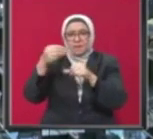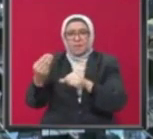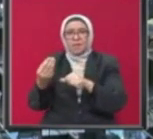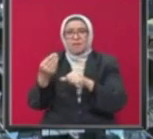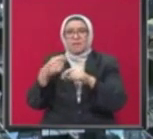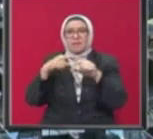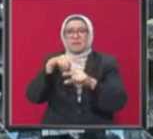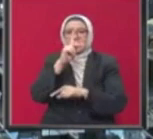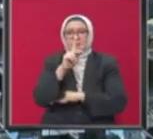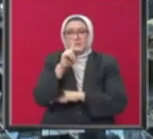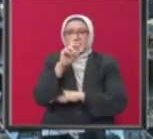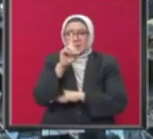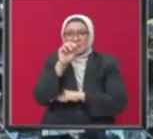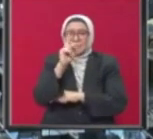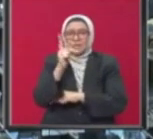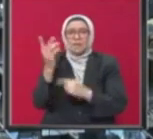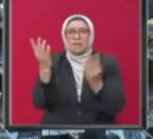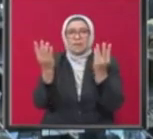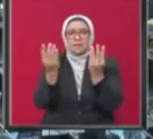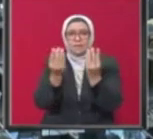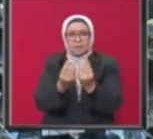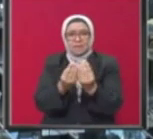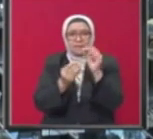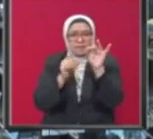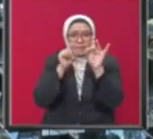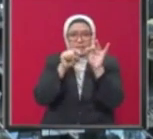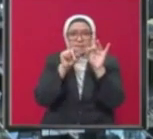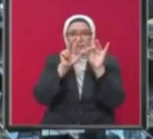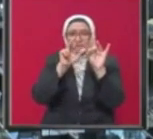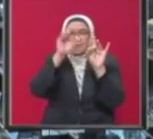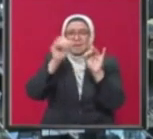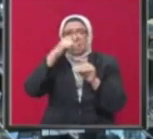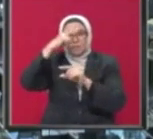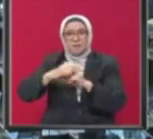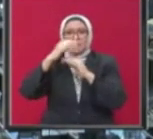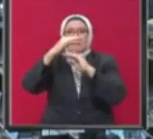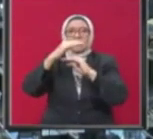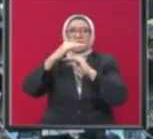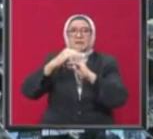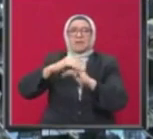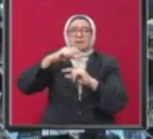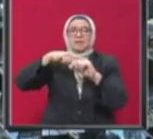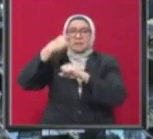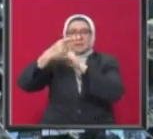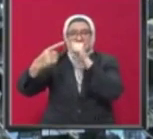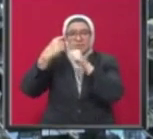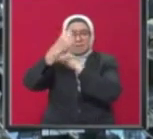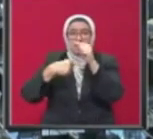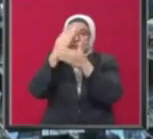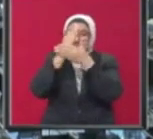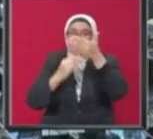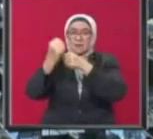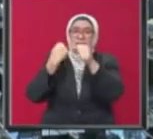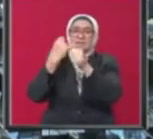ke Dieng telah menguncup pada kadar 8 poin 300 dalam tempo separuh pertama untuk tahun ini semua sektor utama